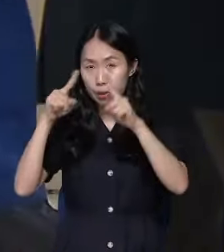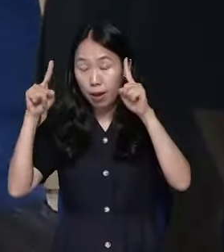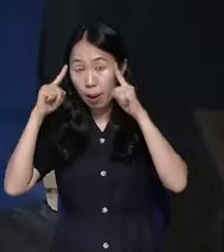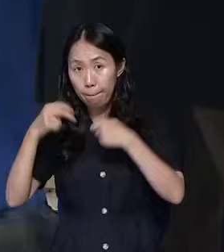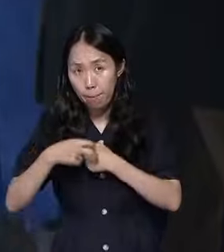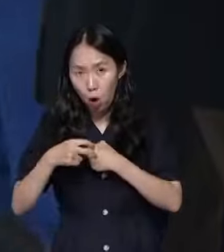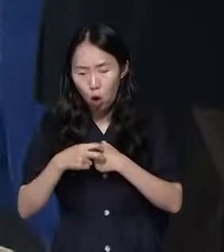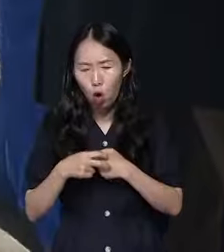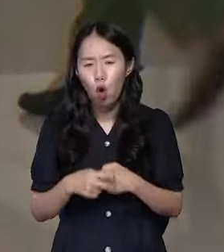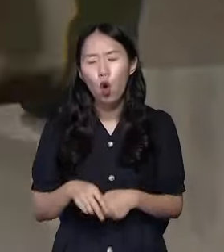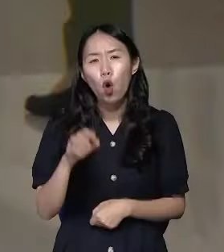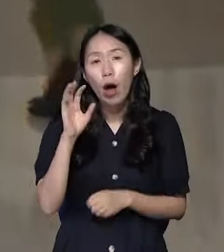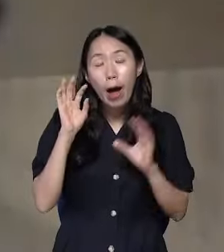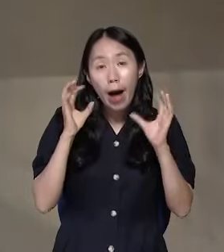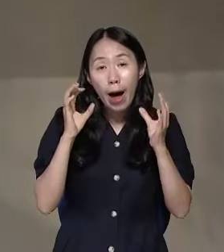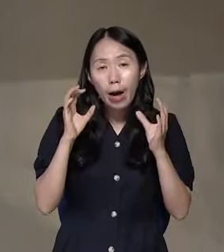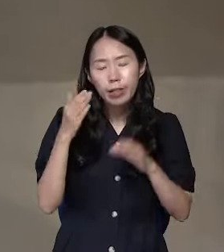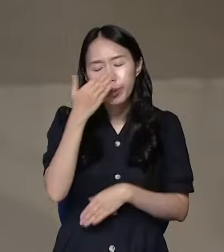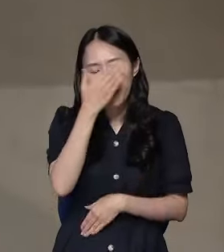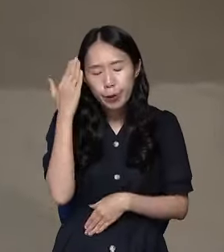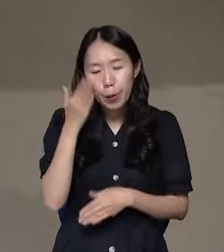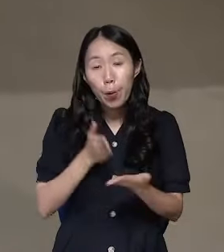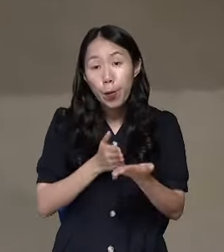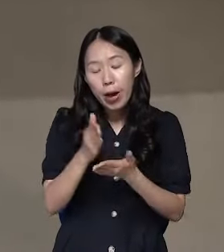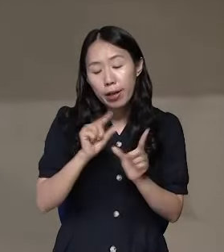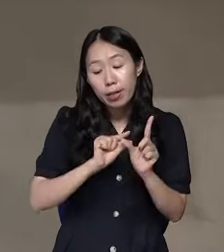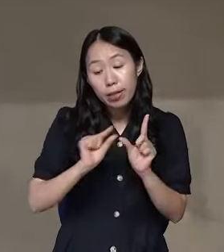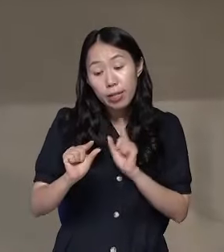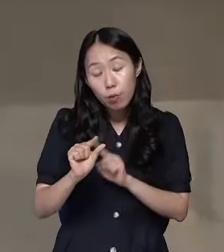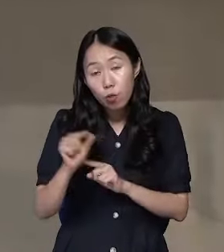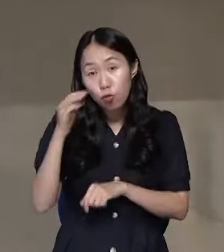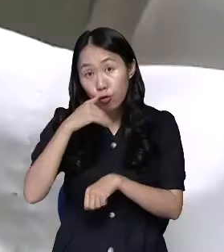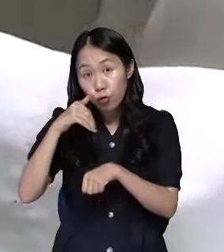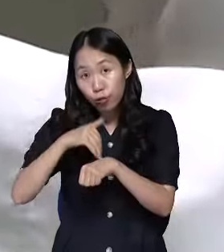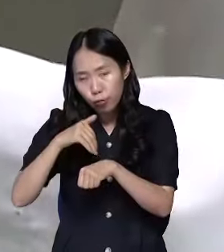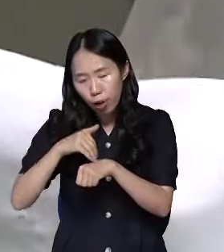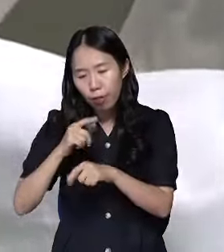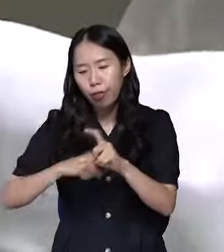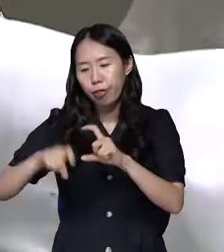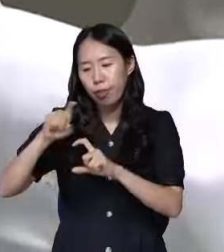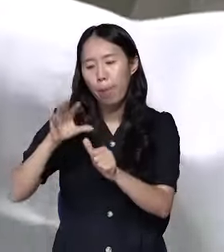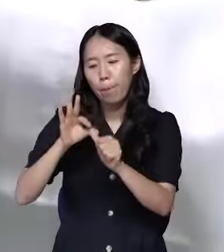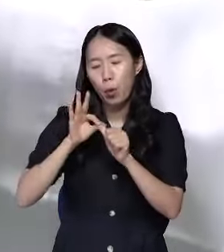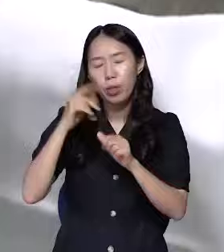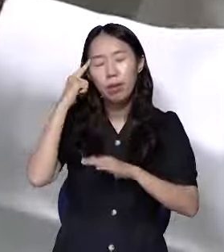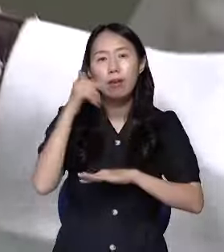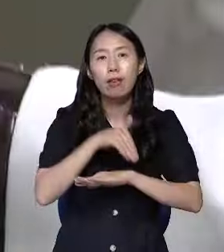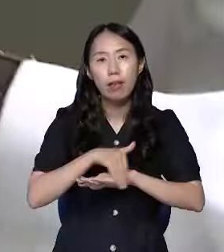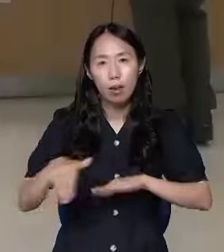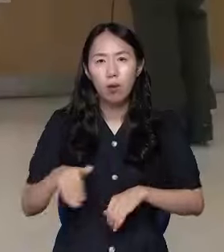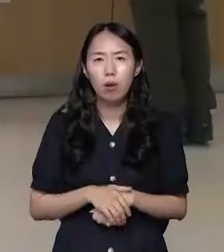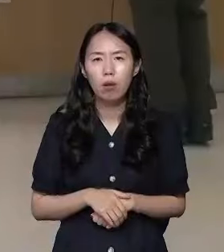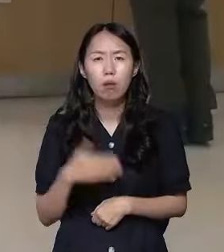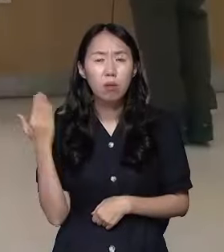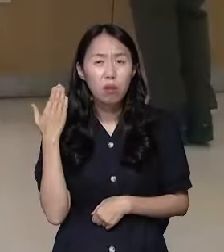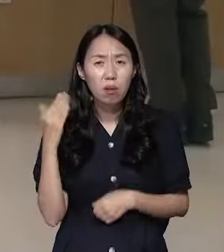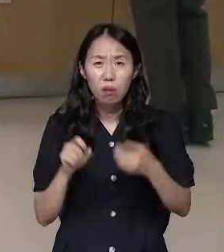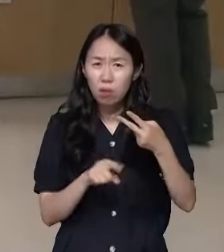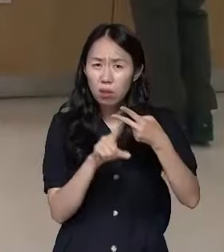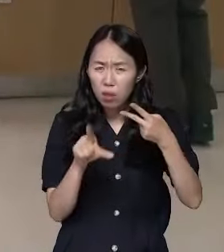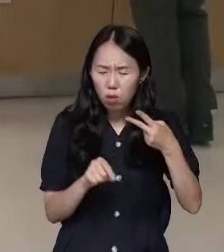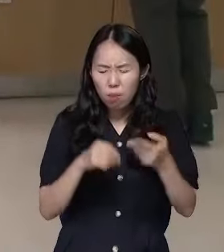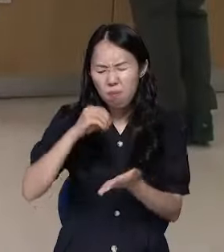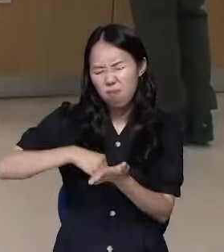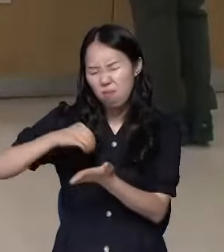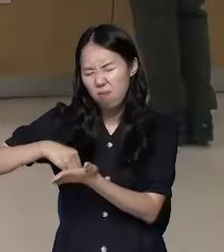조선대병원도 소아청소년과 등 인력이 부족한 일부과만 수련 전공의를 충원하기로 했습니다. 지난 2월